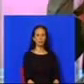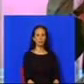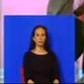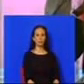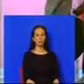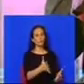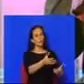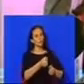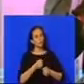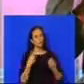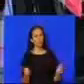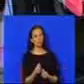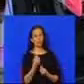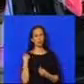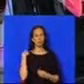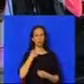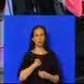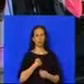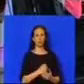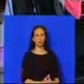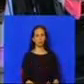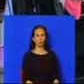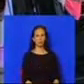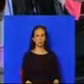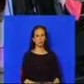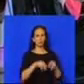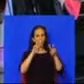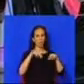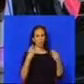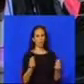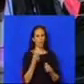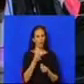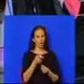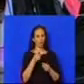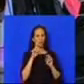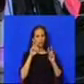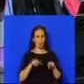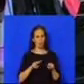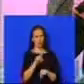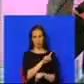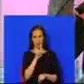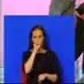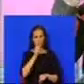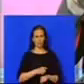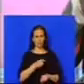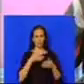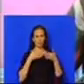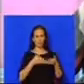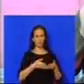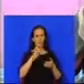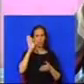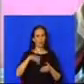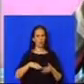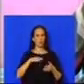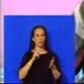להוציא משהו מתיק. אבל יש דבר אחד שאת ממש לא צריכה בו עזרה, למרות שהוא דורש פעילות